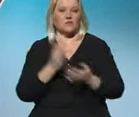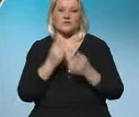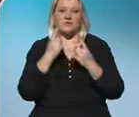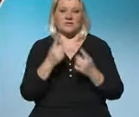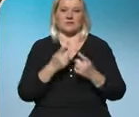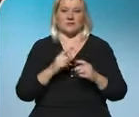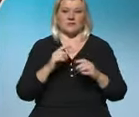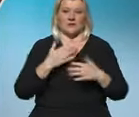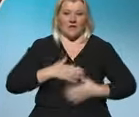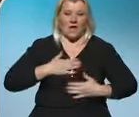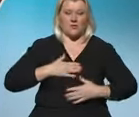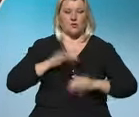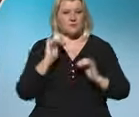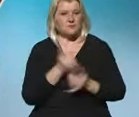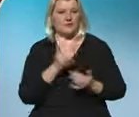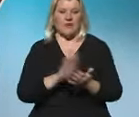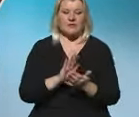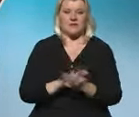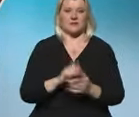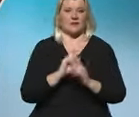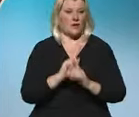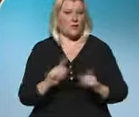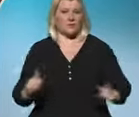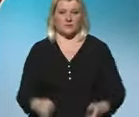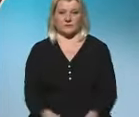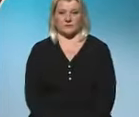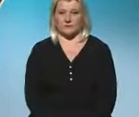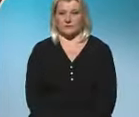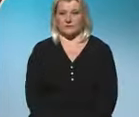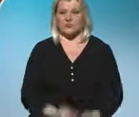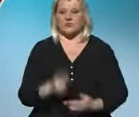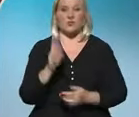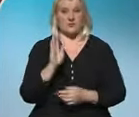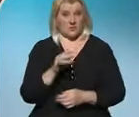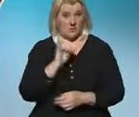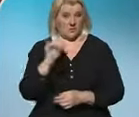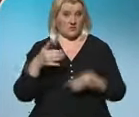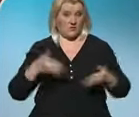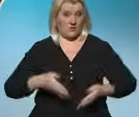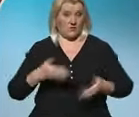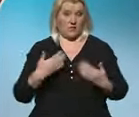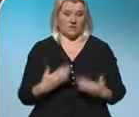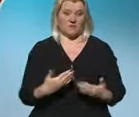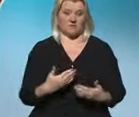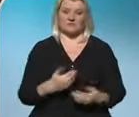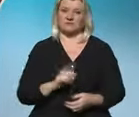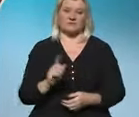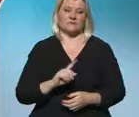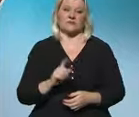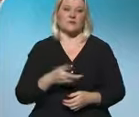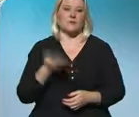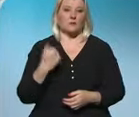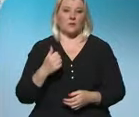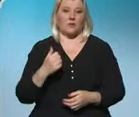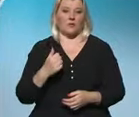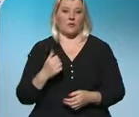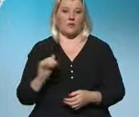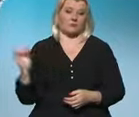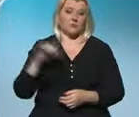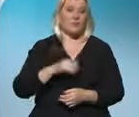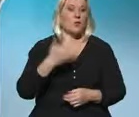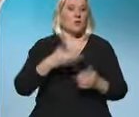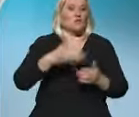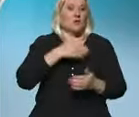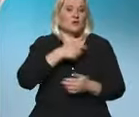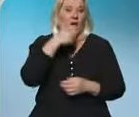skáčou, nebo ne. Prozradíte ještě, Evo, jestli se někam vydáte na dovolenou? Letos ne. Já jsem se minule k vám vypravila rovnou po Americe, kde